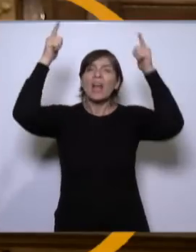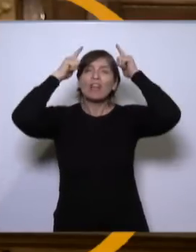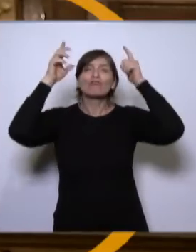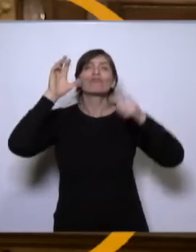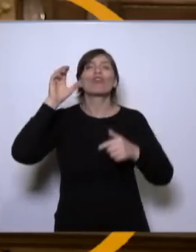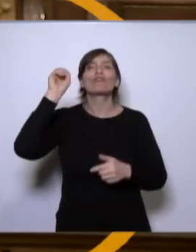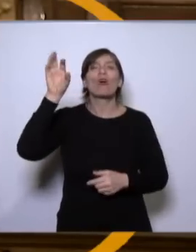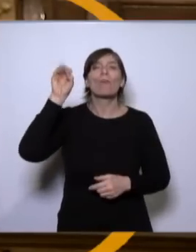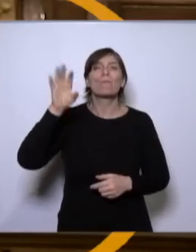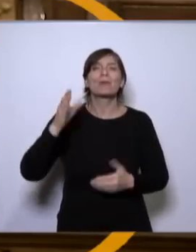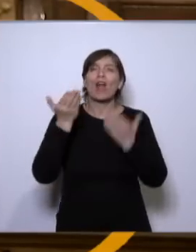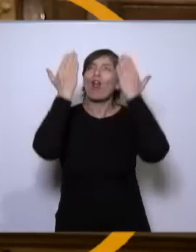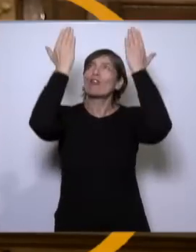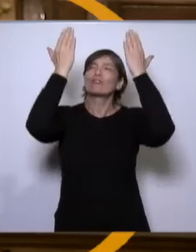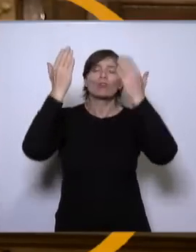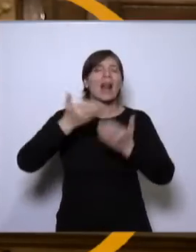영광스럽고